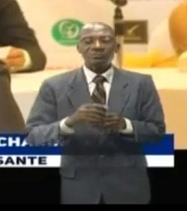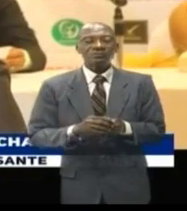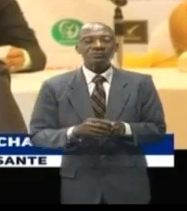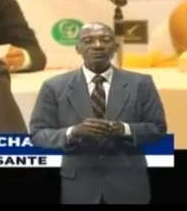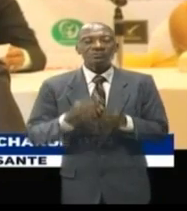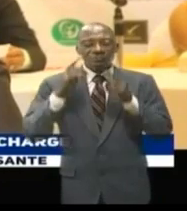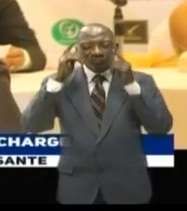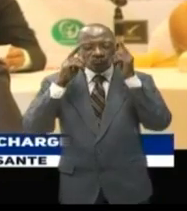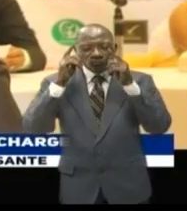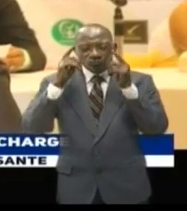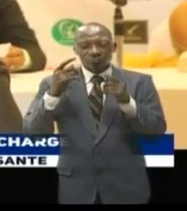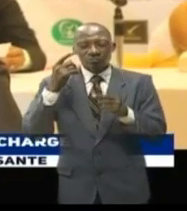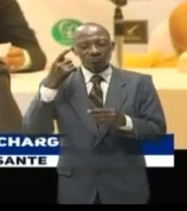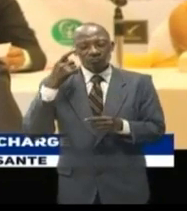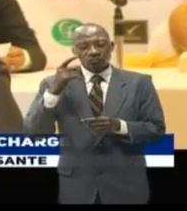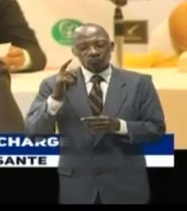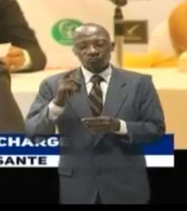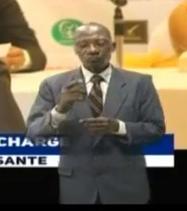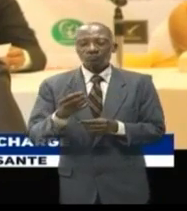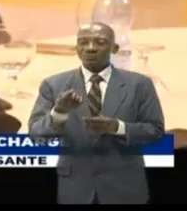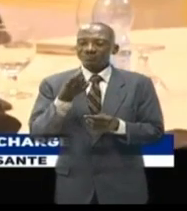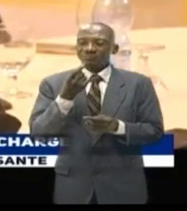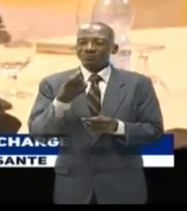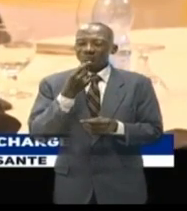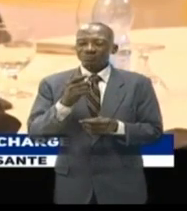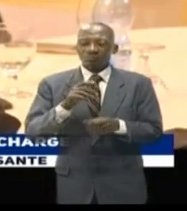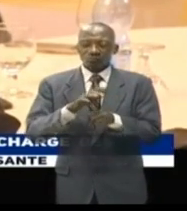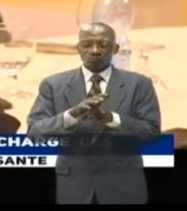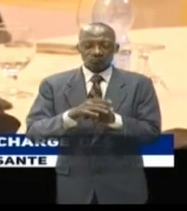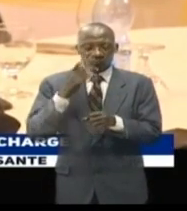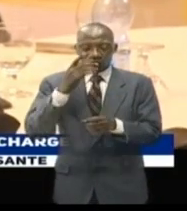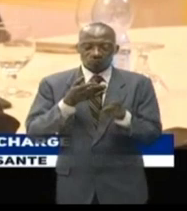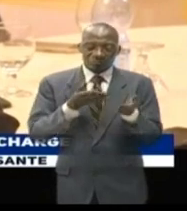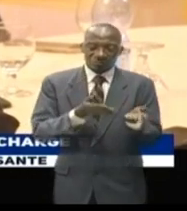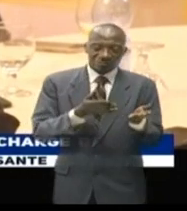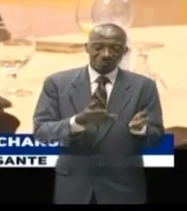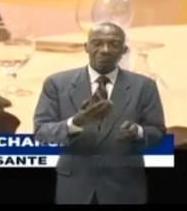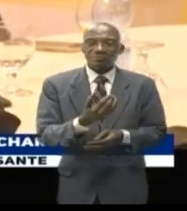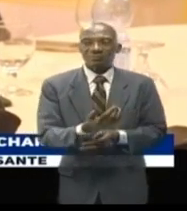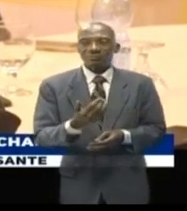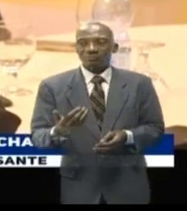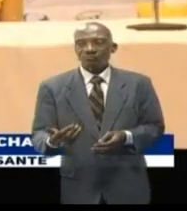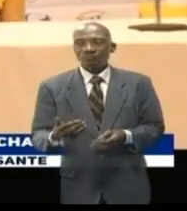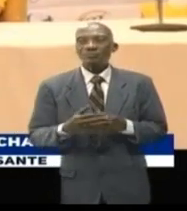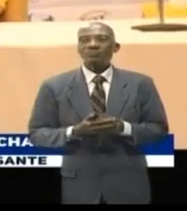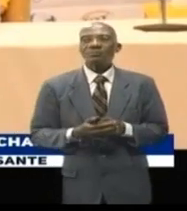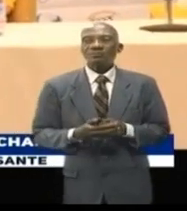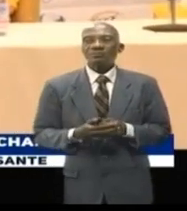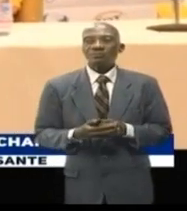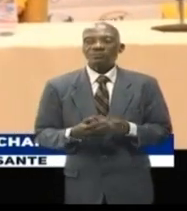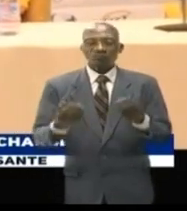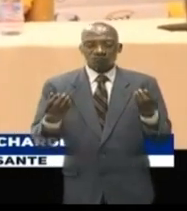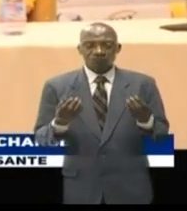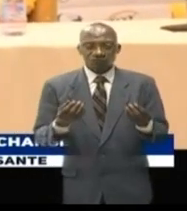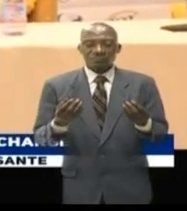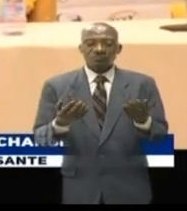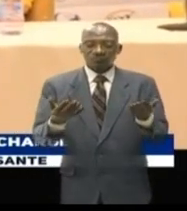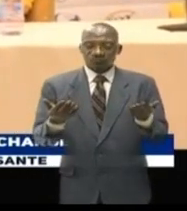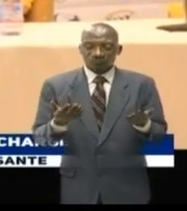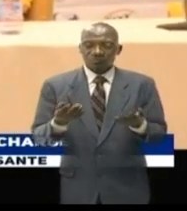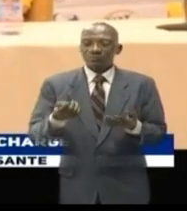anticancéreux à usage pédiatrique afin d'assurer un approvisionnement interrompu en médicaments